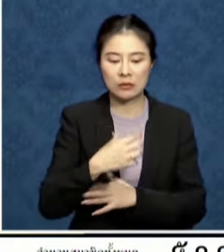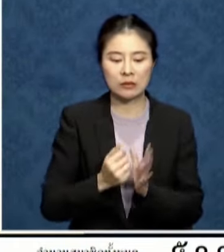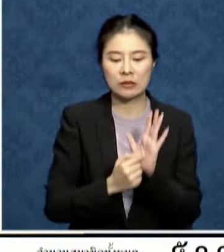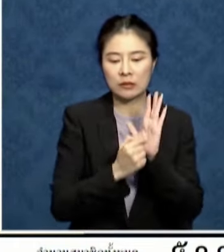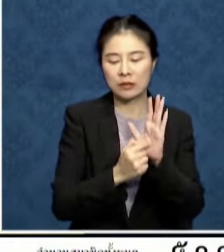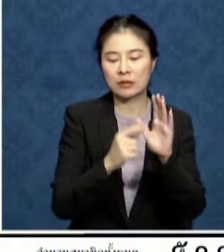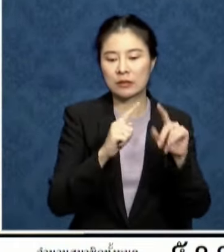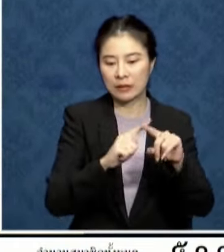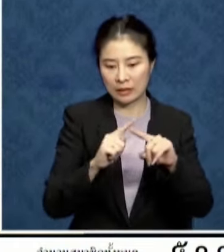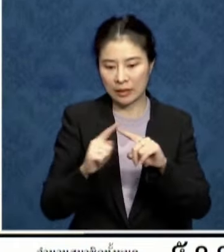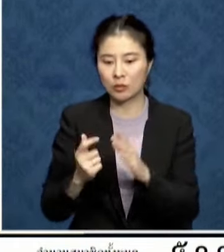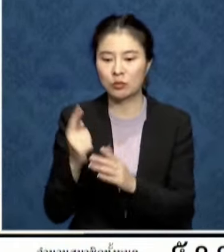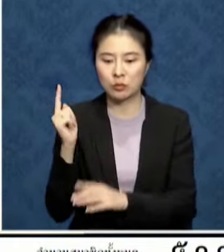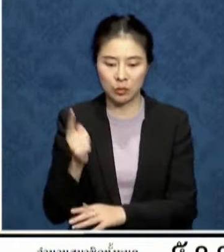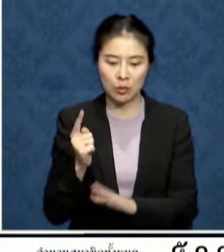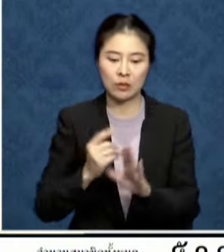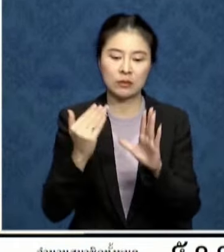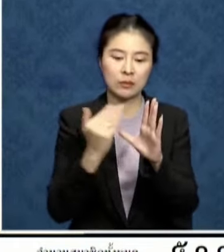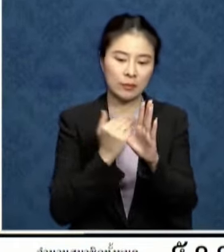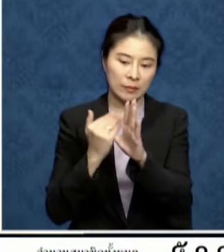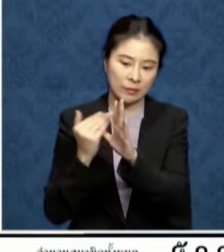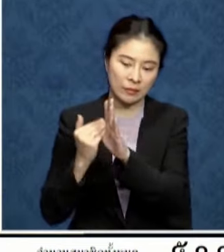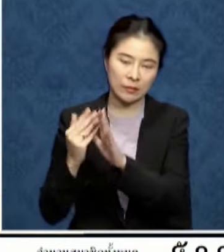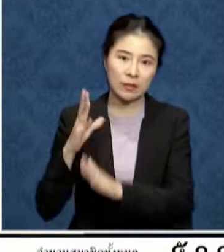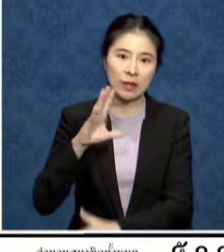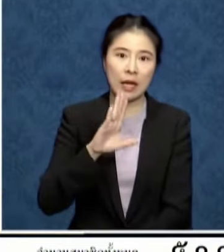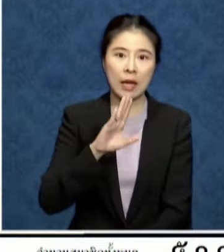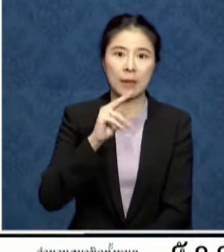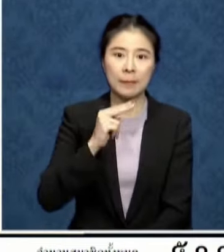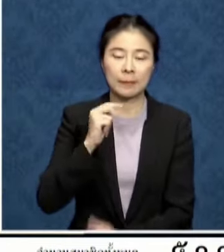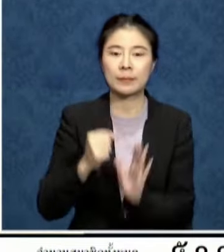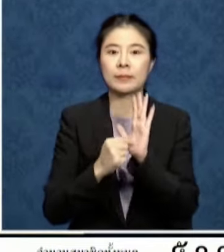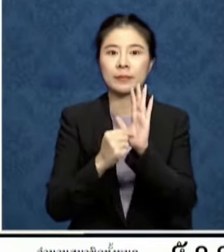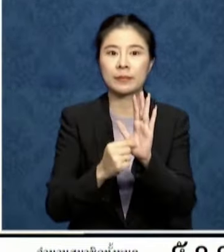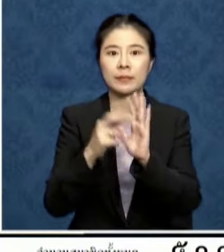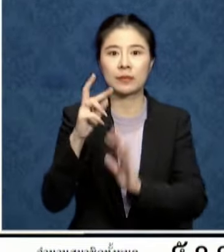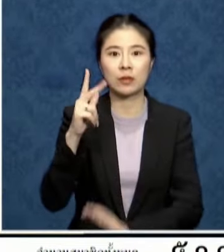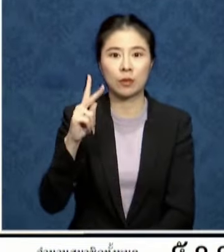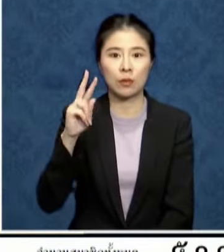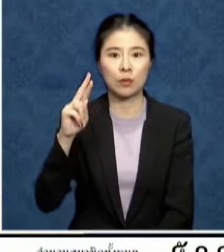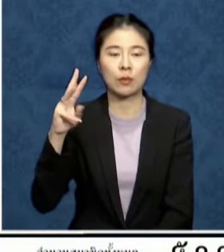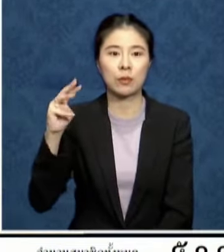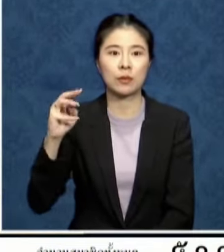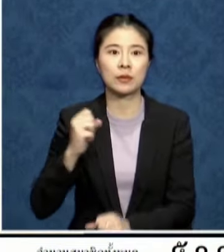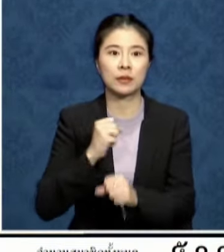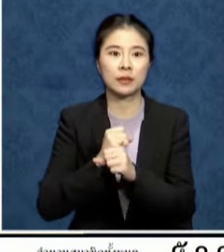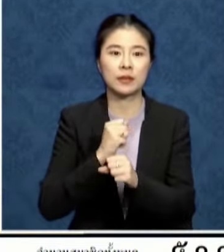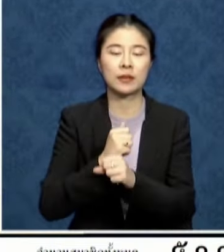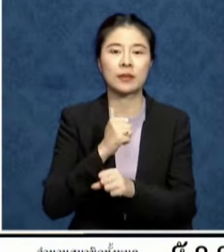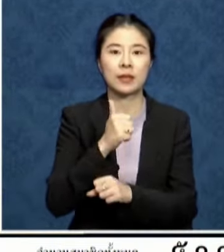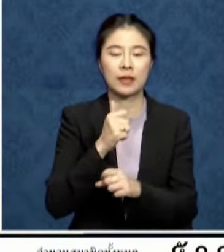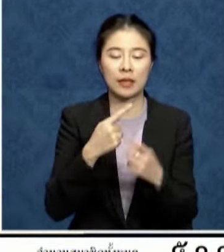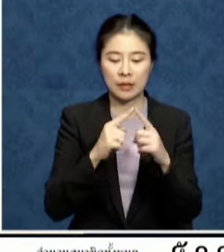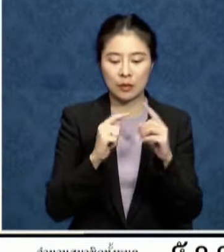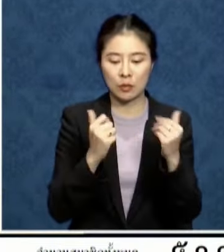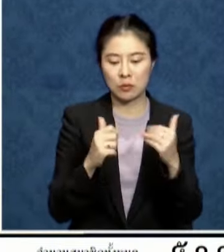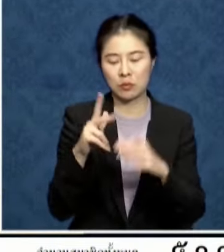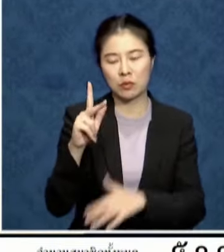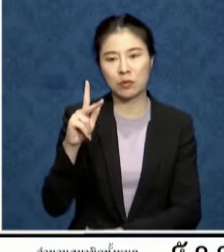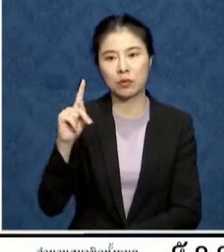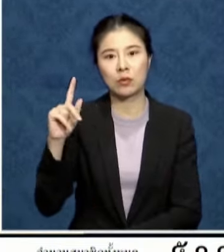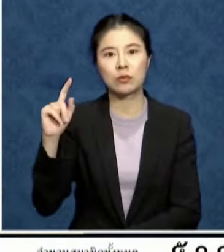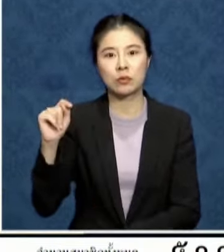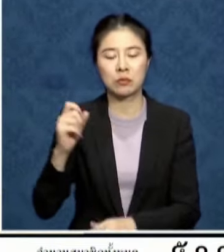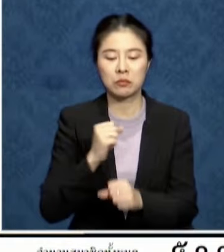ให้คณะรัฐมนตรีนั้นพิจารณาดำเนินการแต่ปัจจุบันครับกกต.ดันไปกำหนดกระบวนการที่ทำให้การเข้าชื่อนั้นไม่สามารถทำผ่านช่องทางออนไล